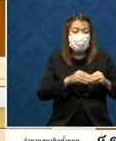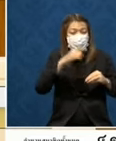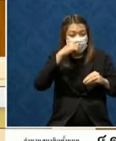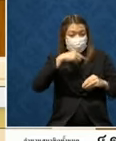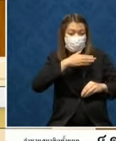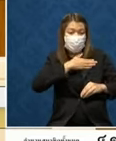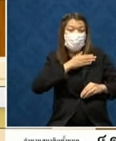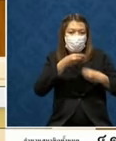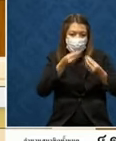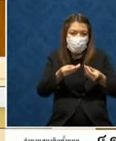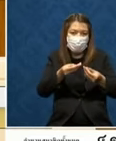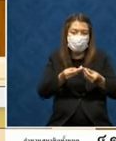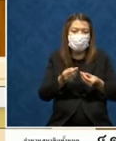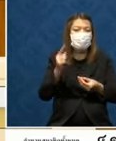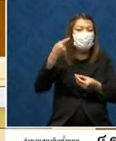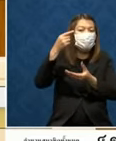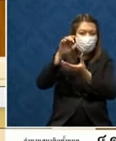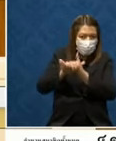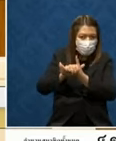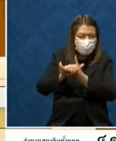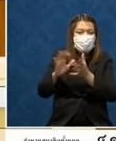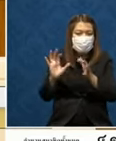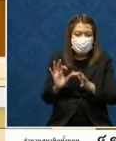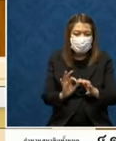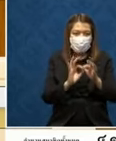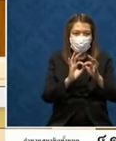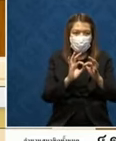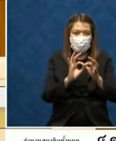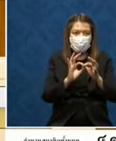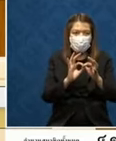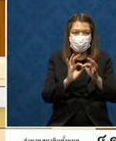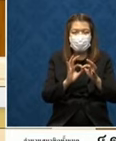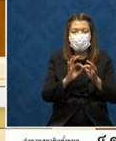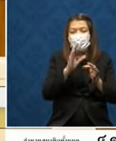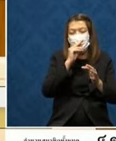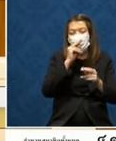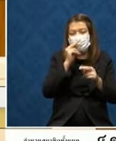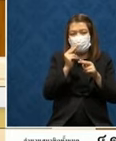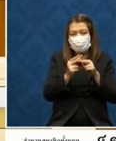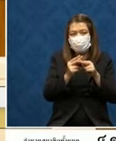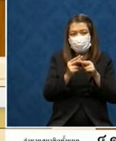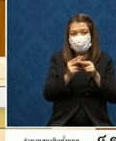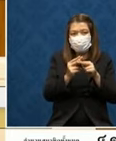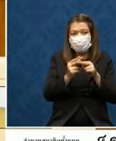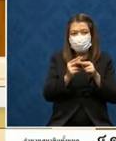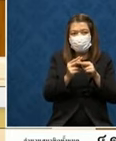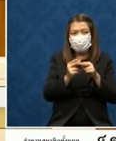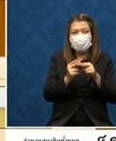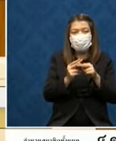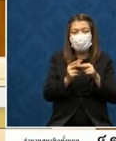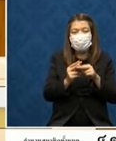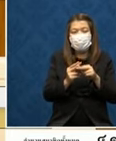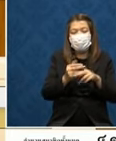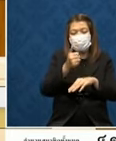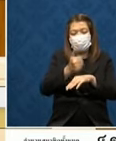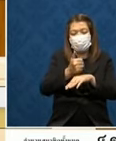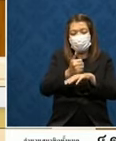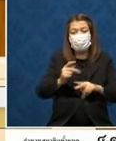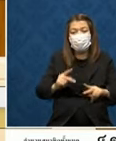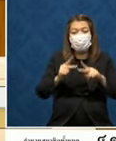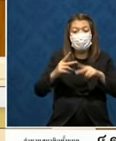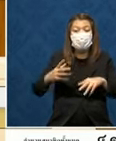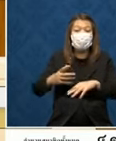ดีๆพยาตู้ห่าวก็มีความเกี่ยวข้องกับขออนุญาตกล่าวถึงนะครับกับอดีตรัฐมนตรีสมัยบางพรรคก็แล้ว